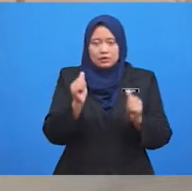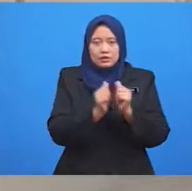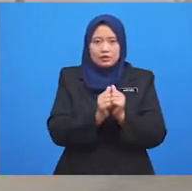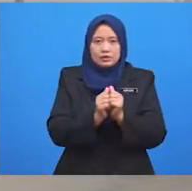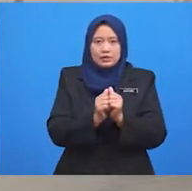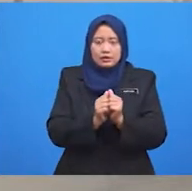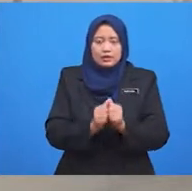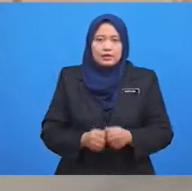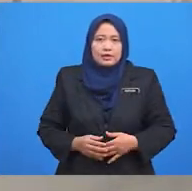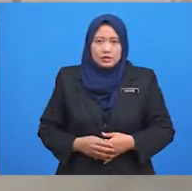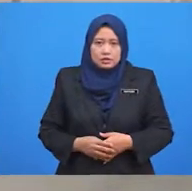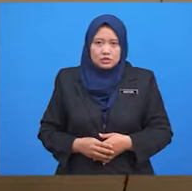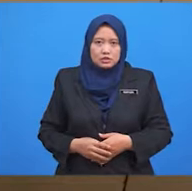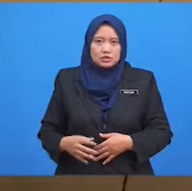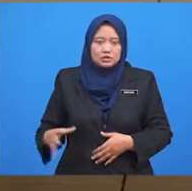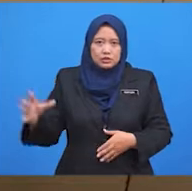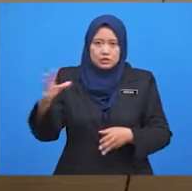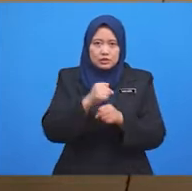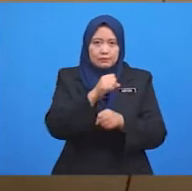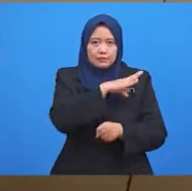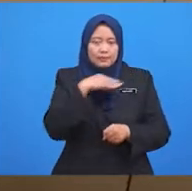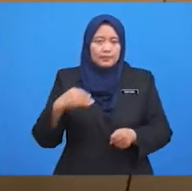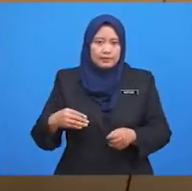glide meluncur bagi menguatkan otot.